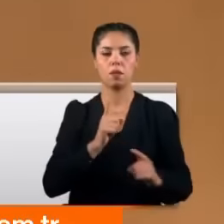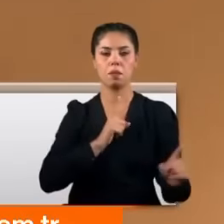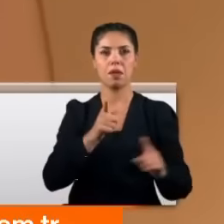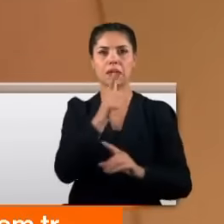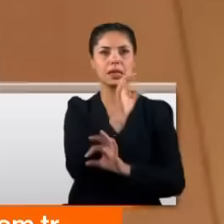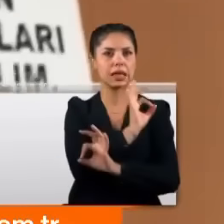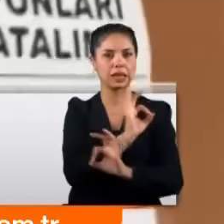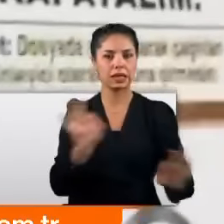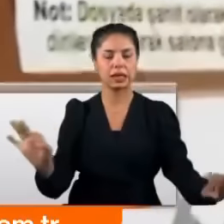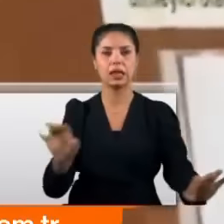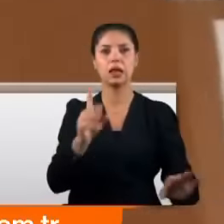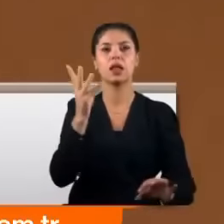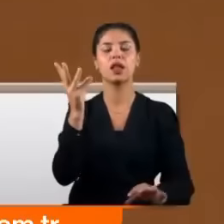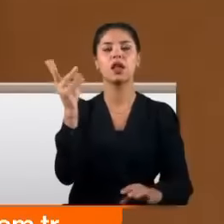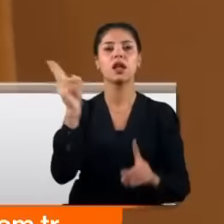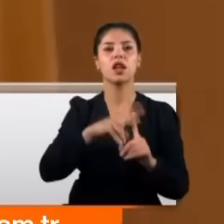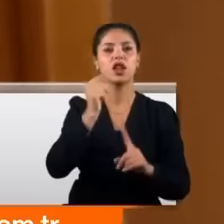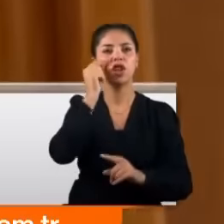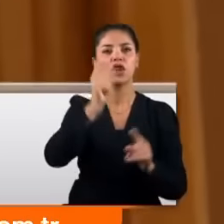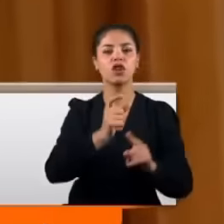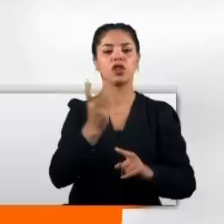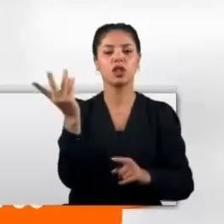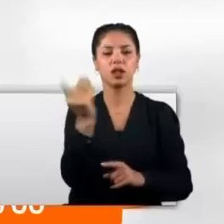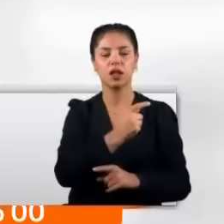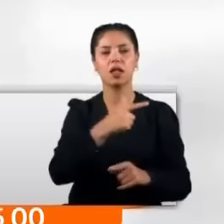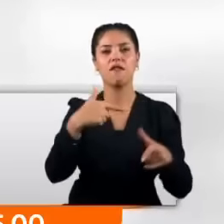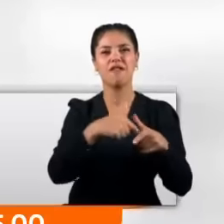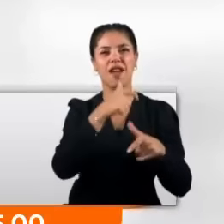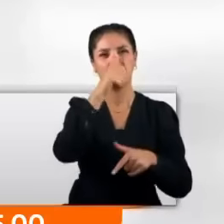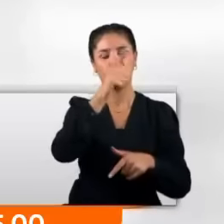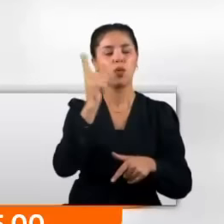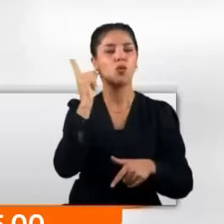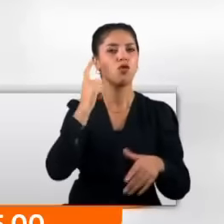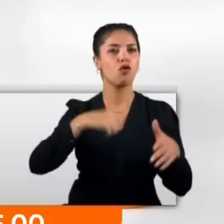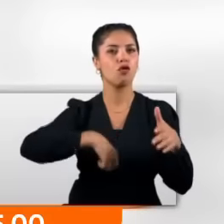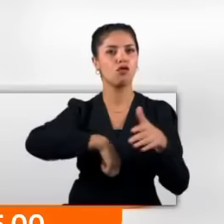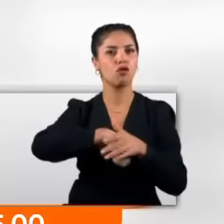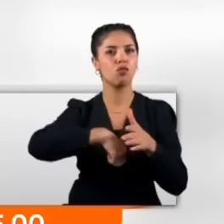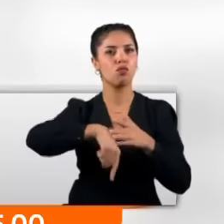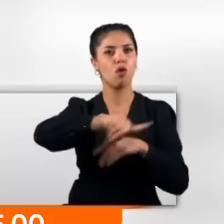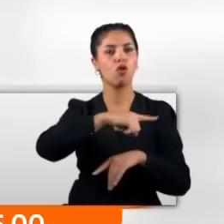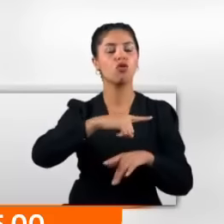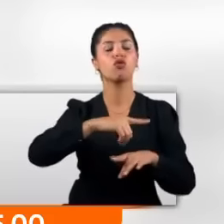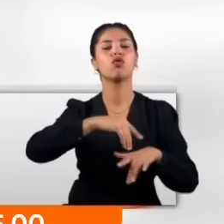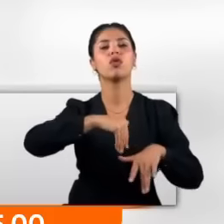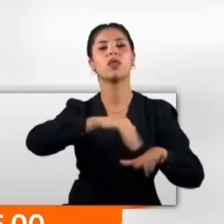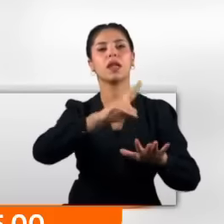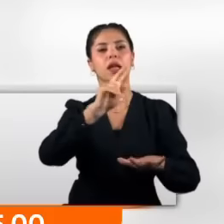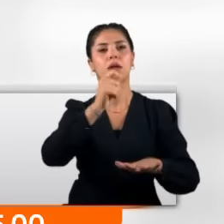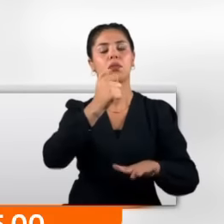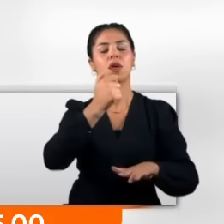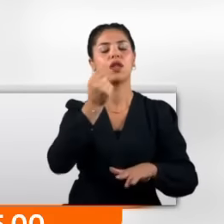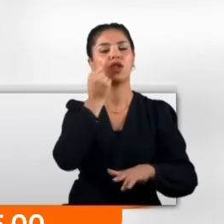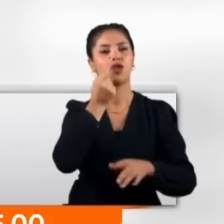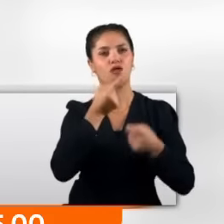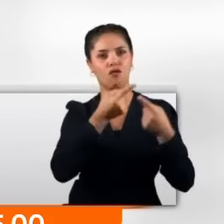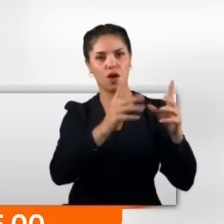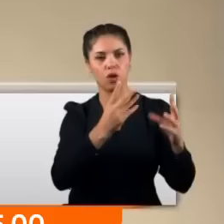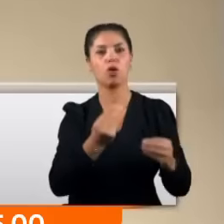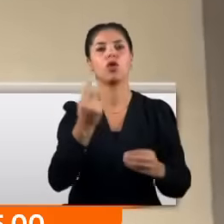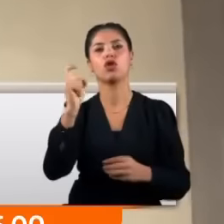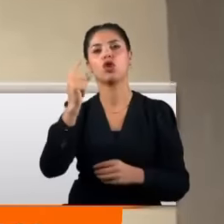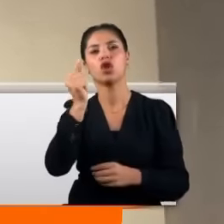sessizdi. Müşteki sayısı ise Fatih Terim başta olmak üzere ünlü futbolcuların yer aldığı ana davadaki 26 kişinin aksine sadece 9